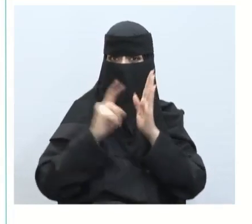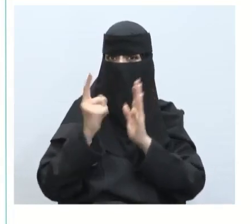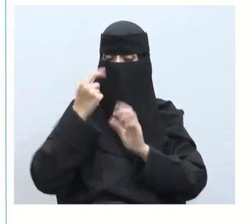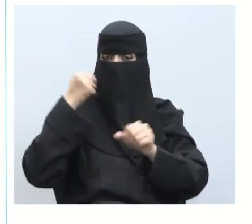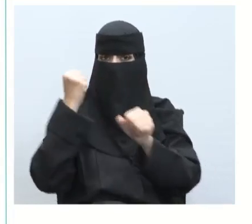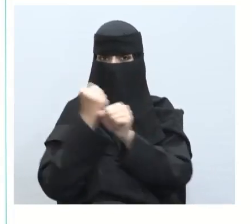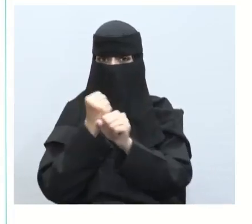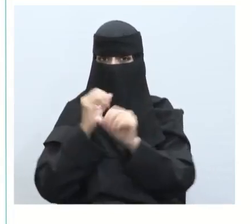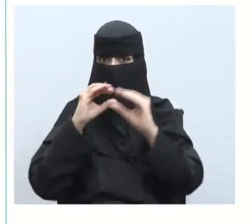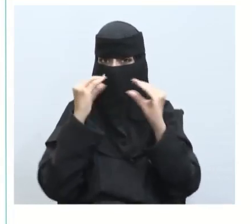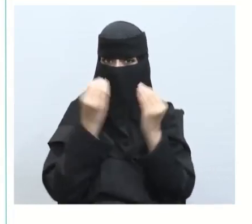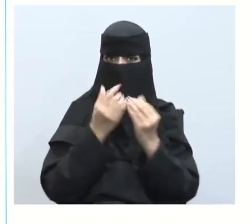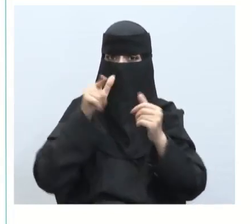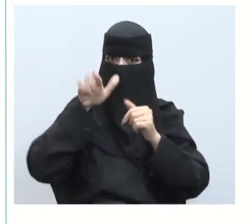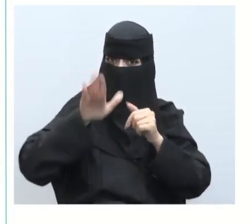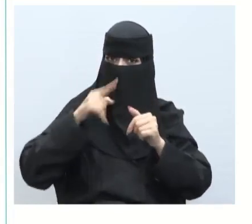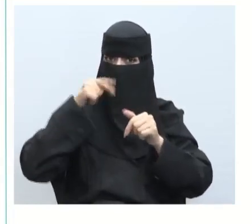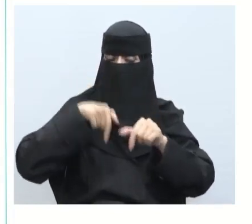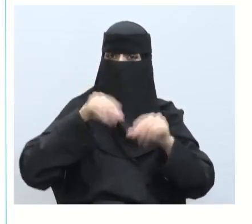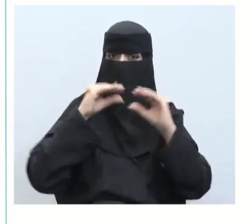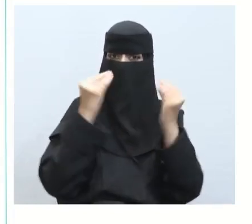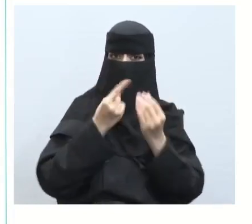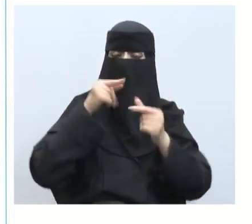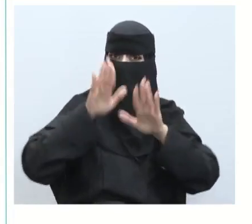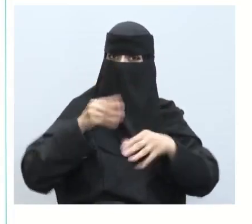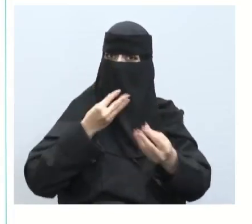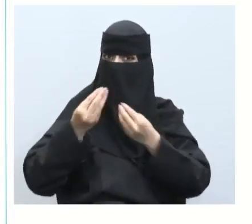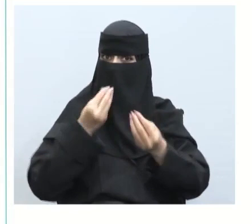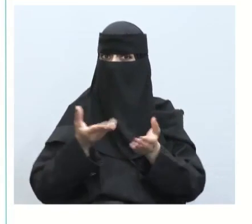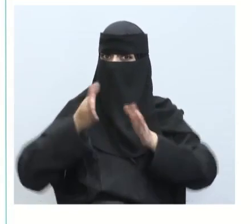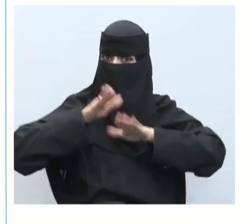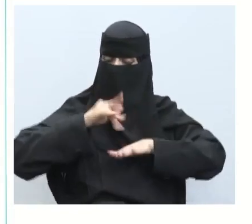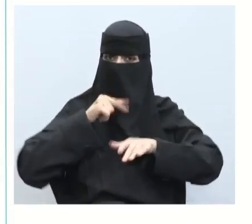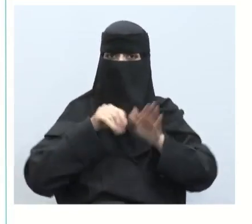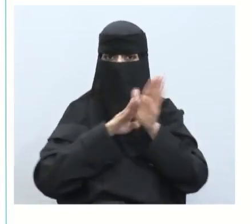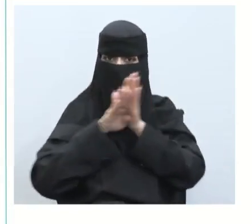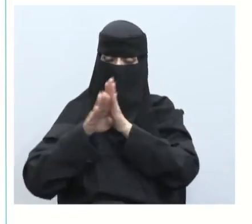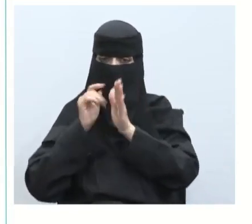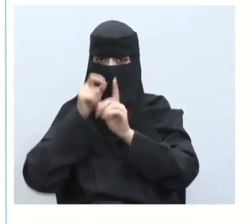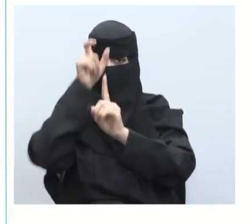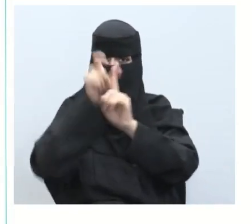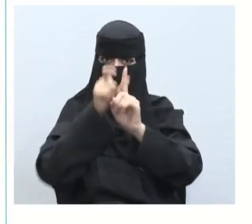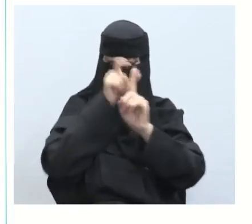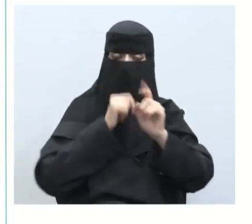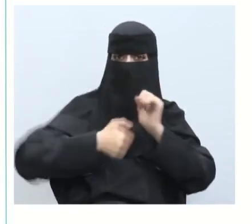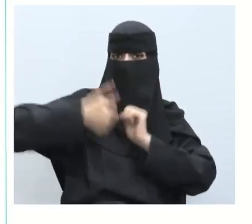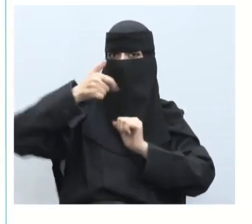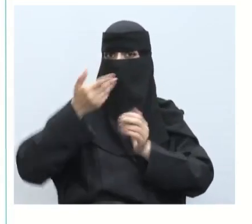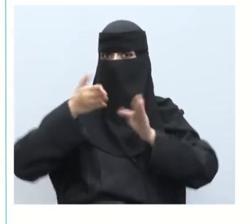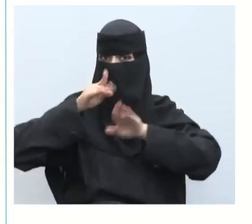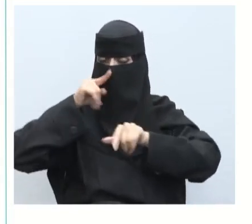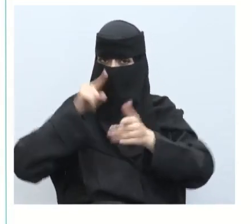الادوار الاداريه ذكرنا لكي تكون الاداره ذات فعاليه اكبر وتحفز الموظفين وتنجح بشكل اكبر